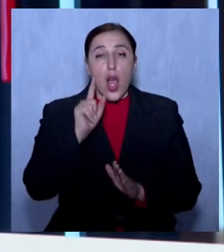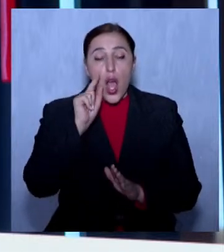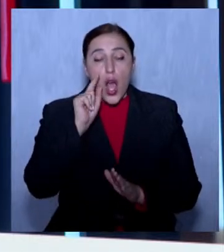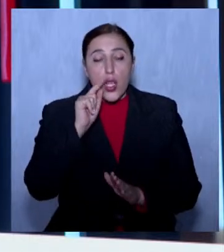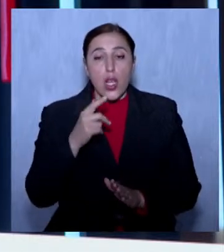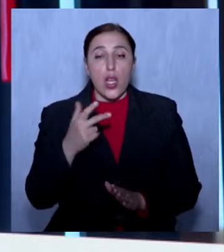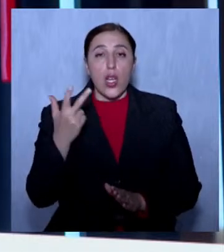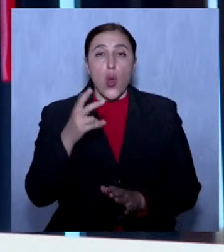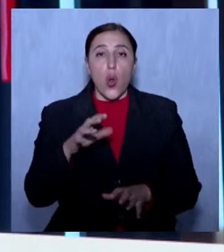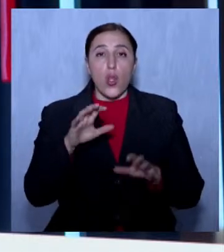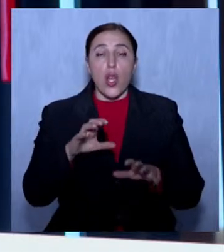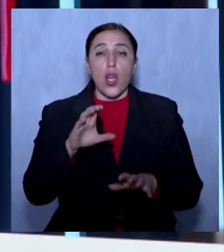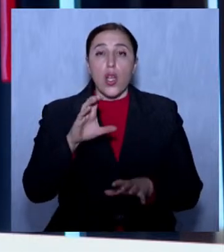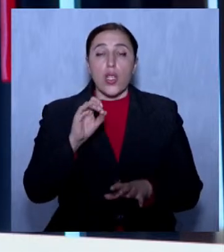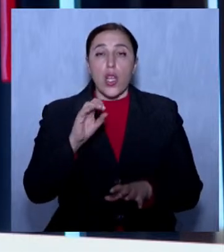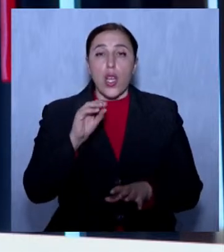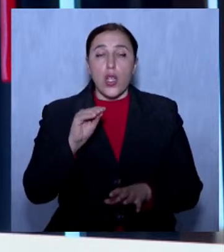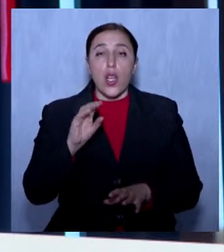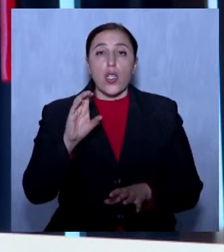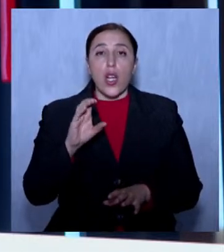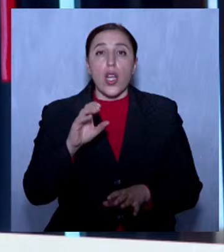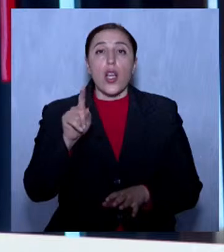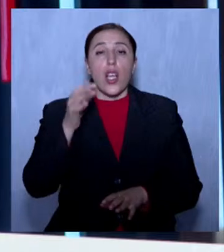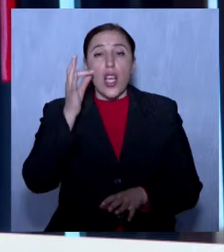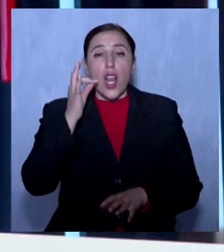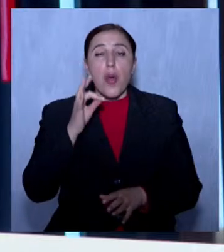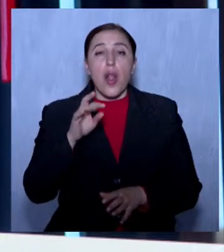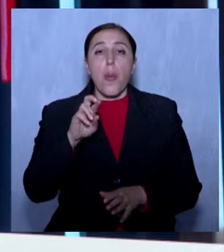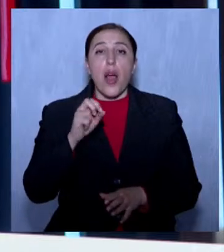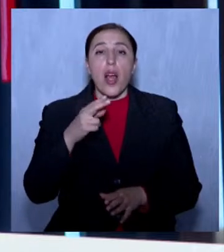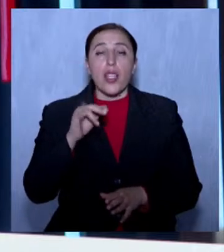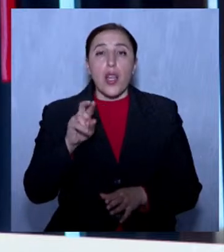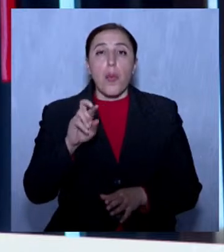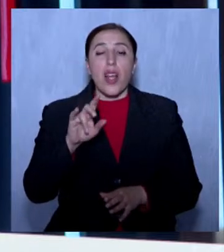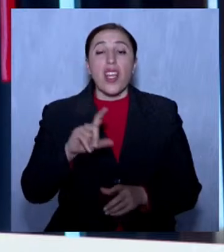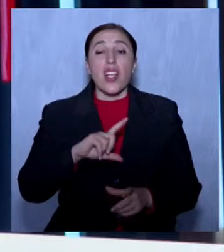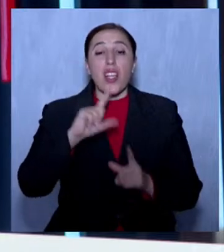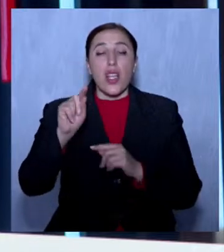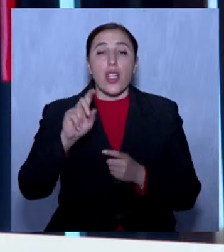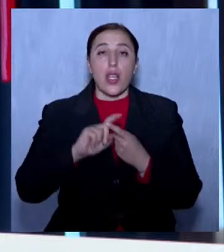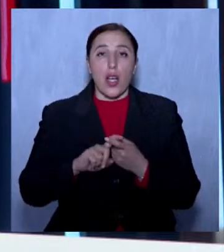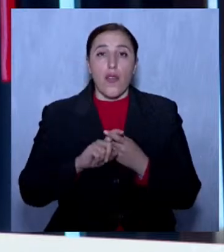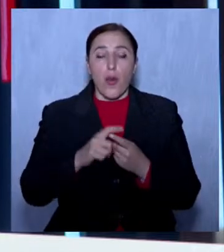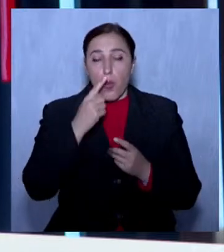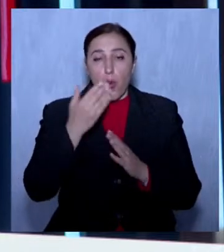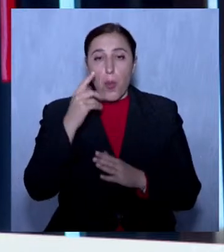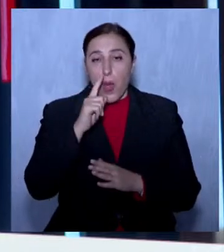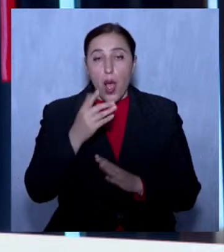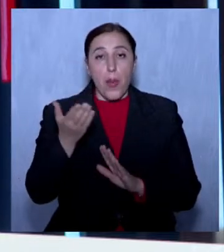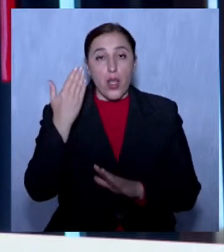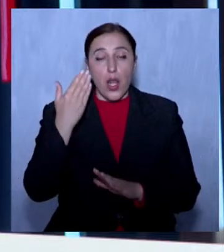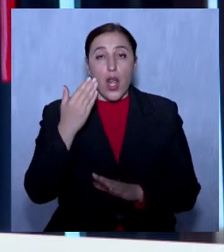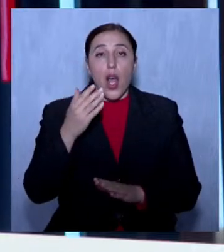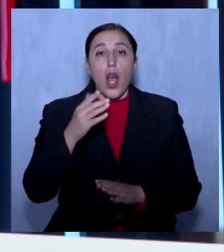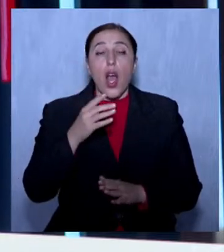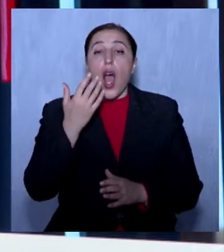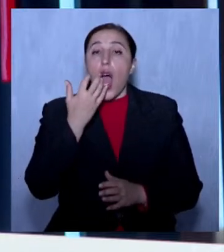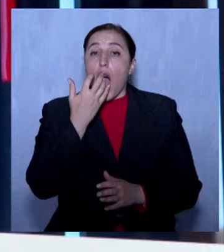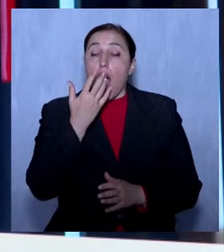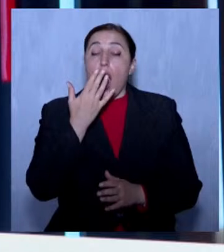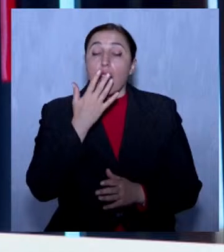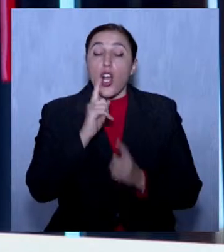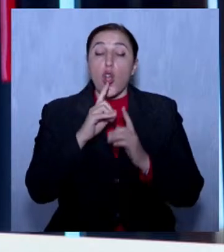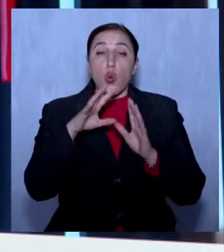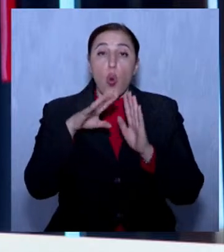3-րդ նախագահ Սերժ Սարգսյանի Գերմանիայի Բադեն-Բադեն քաղաք թռիչքների փաստով։ Մոտ 1 ամիս առաջ ազգային ժողովի քաղաքացիական